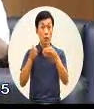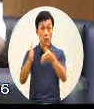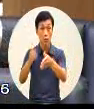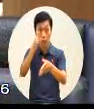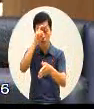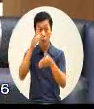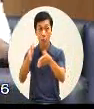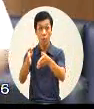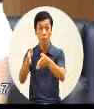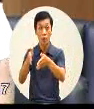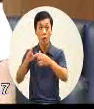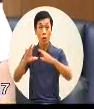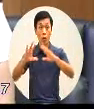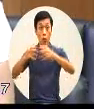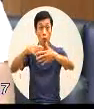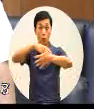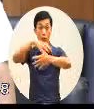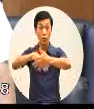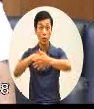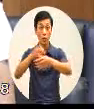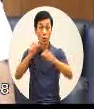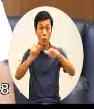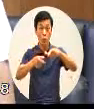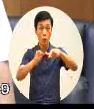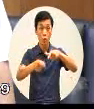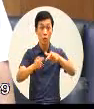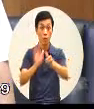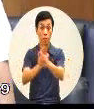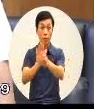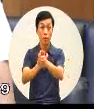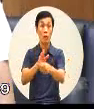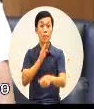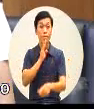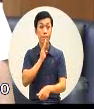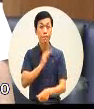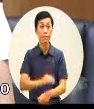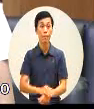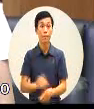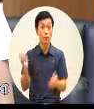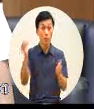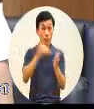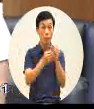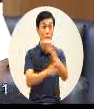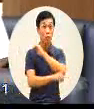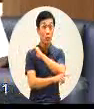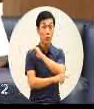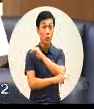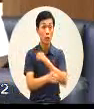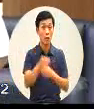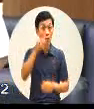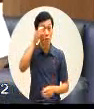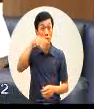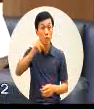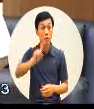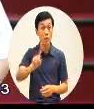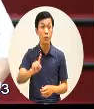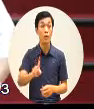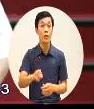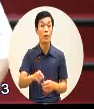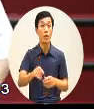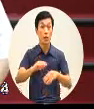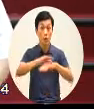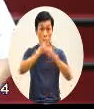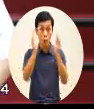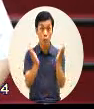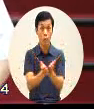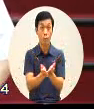持按国内的企业哈，啊，结果。有看到按整体啦哈，这